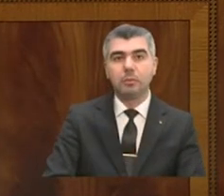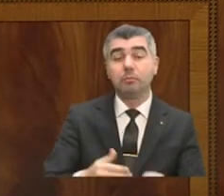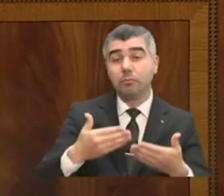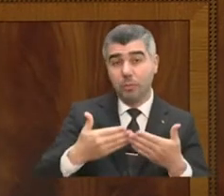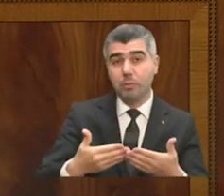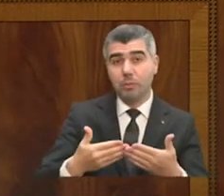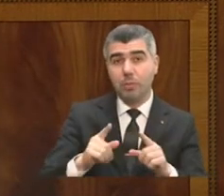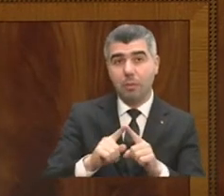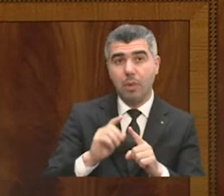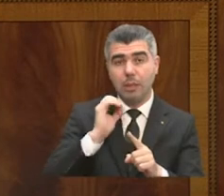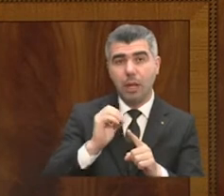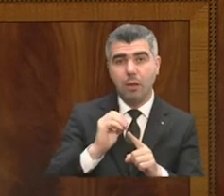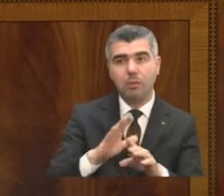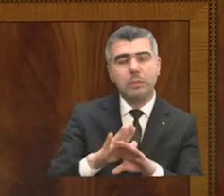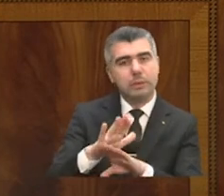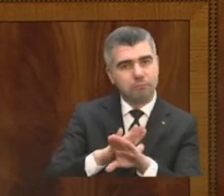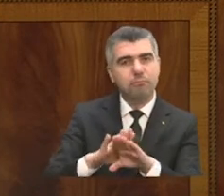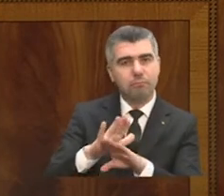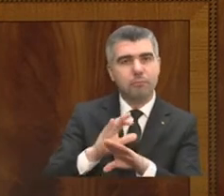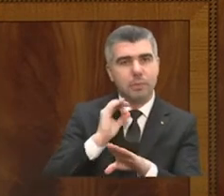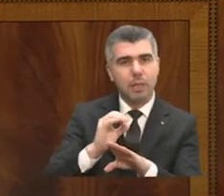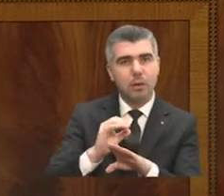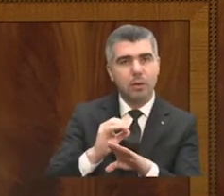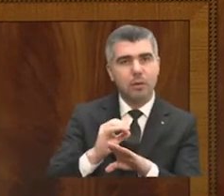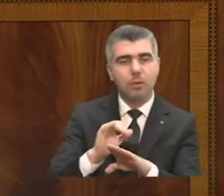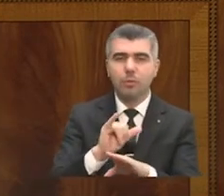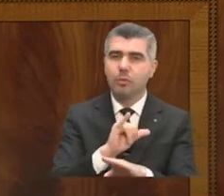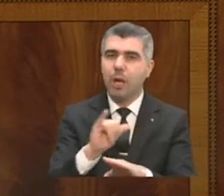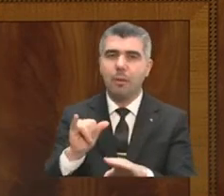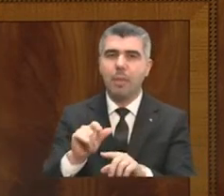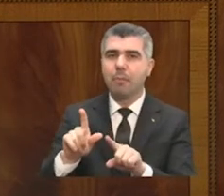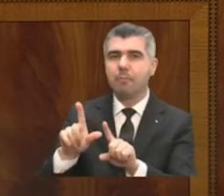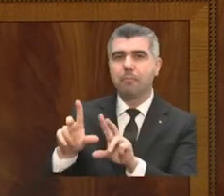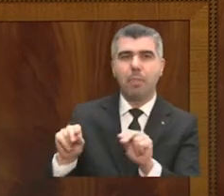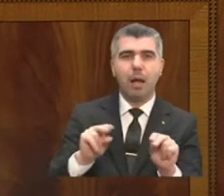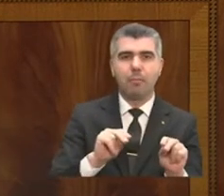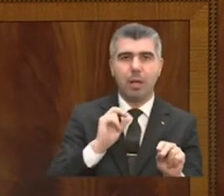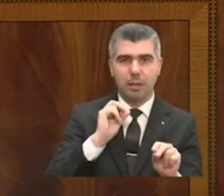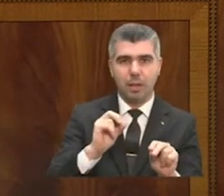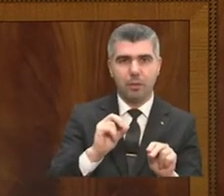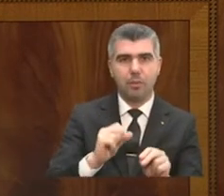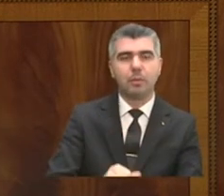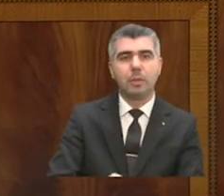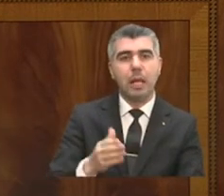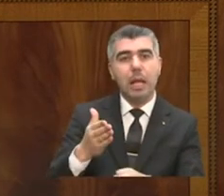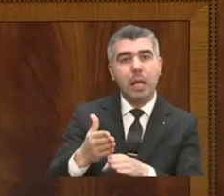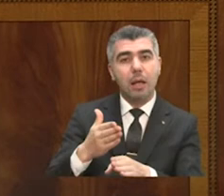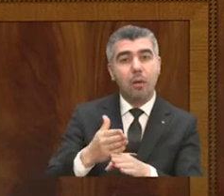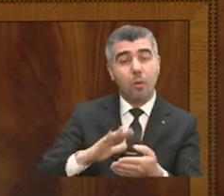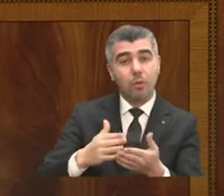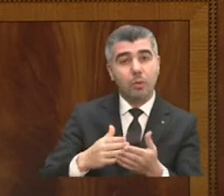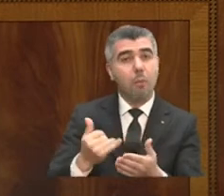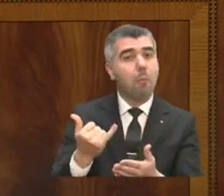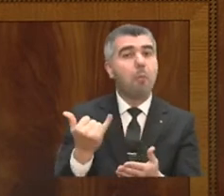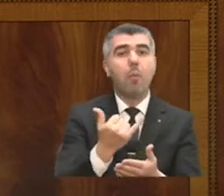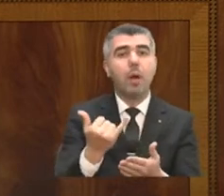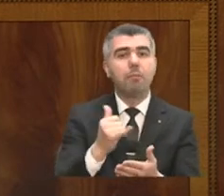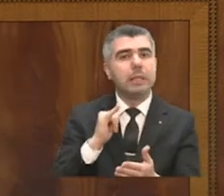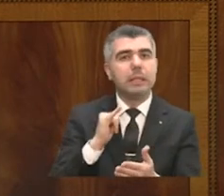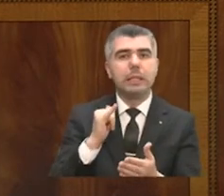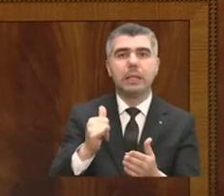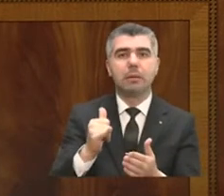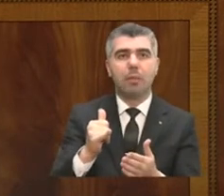sommes convaincus de nos droits. Alors si vous êtes vraiment courageux, il faut aller